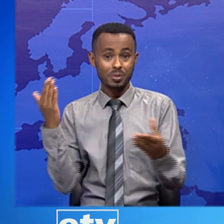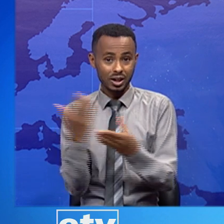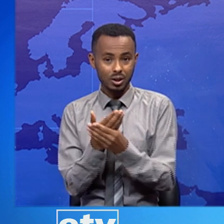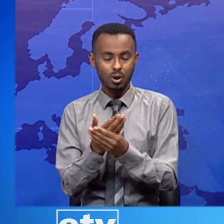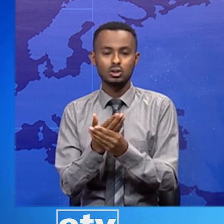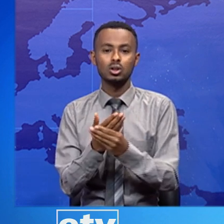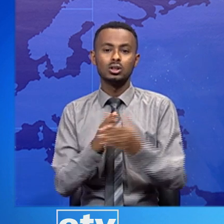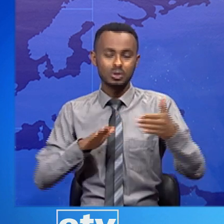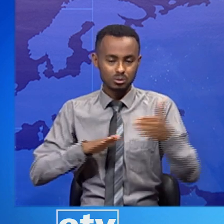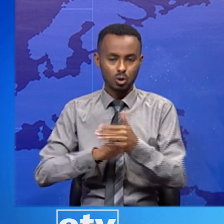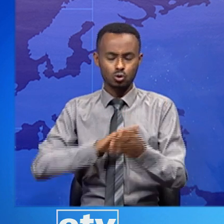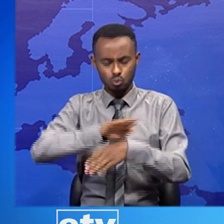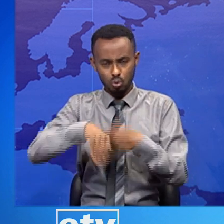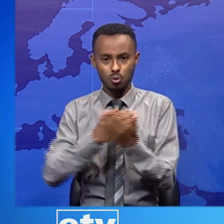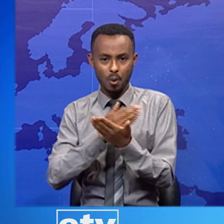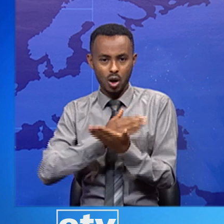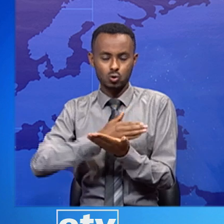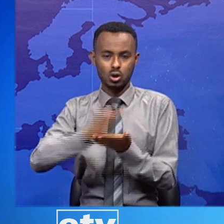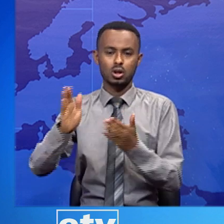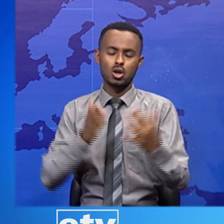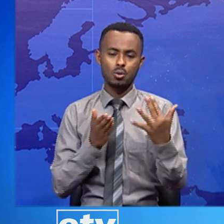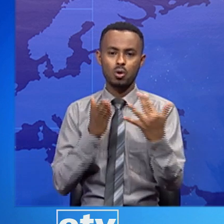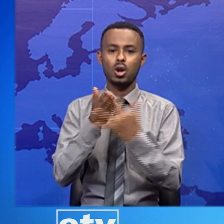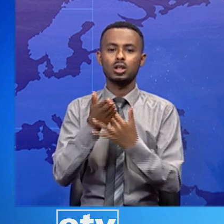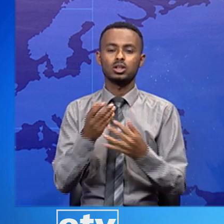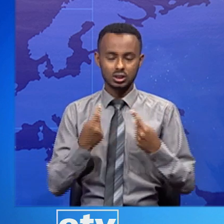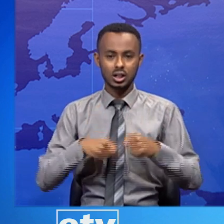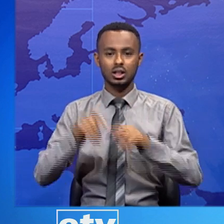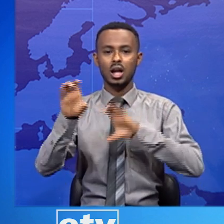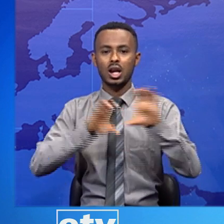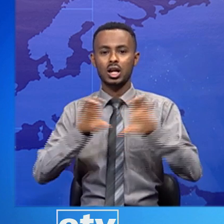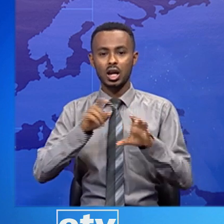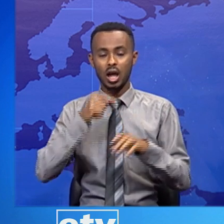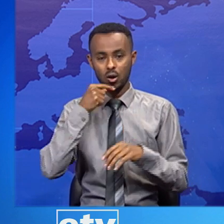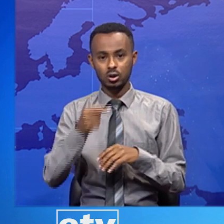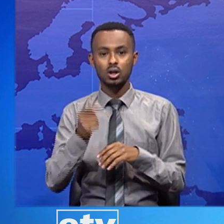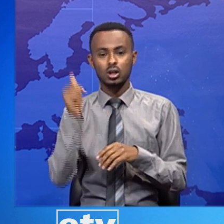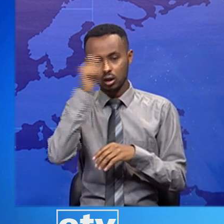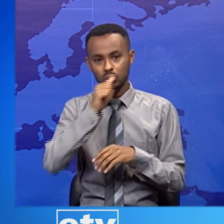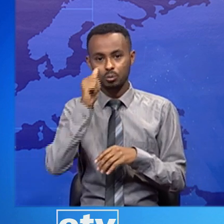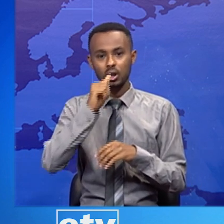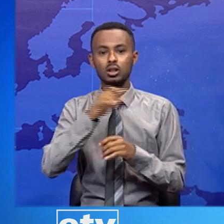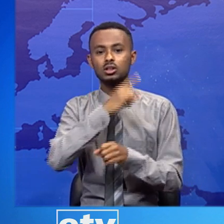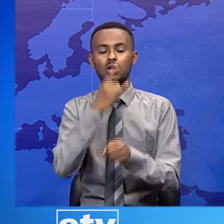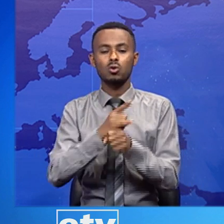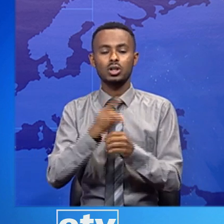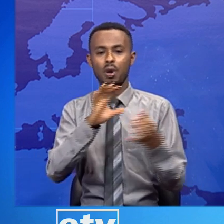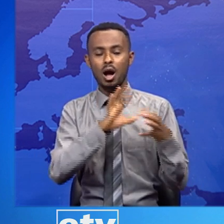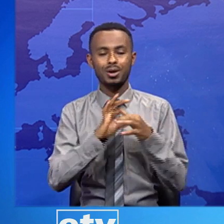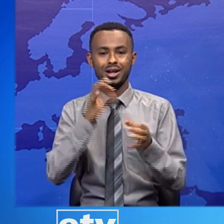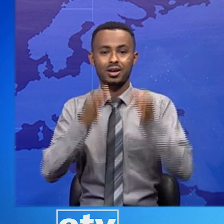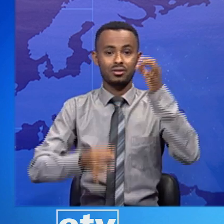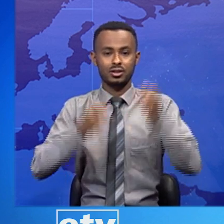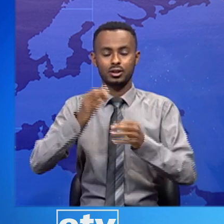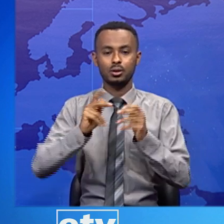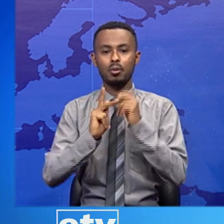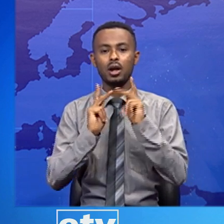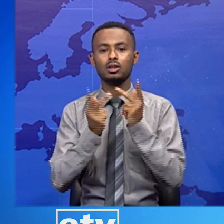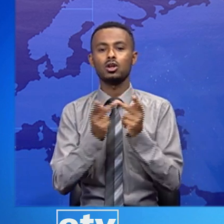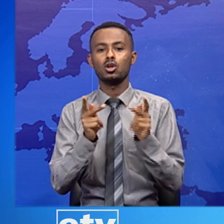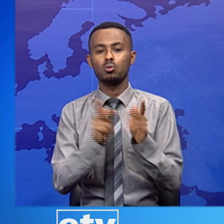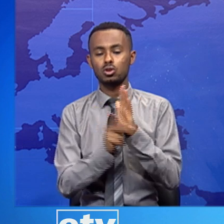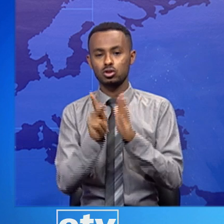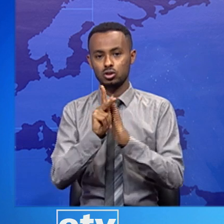እንዳይሳተፉ የሚገድቧቸውን ሳንካዎች በሙሉ በማስወገድ የበኩላችንን ጥረት እናደርጋለን ያሉት የኢትዮጵያ ዜጎች ለማህበራዊ ፍትህ